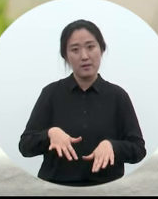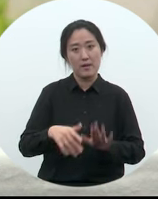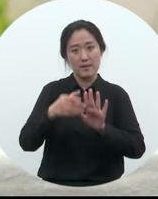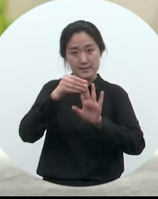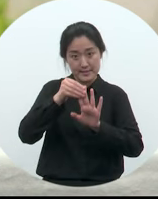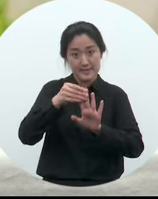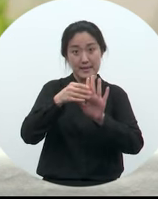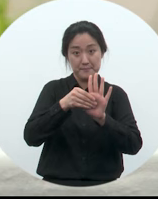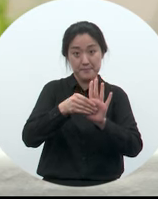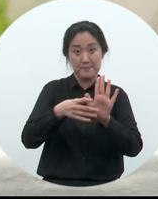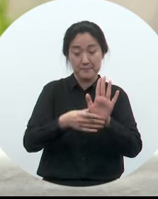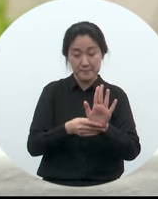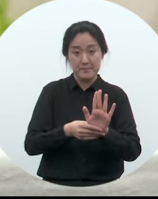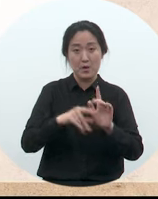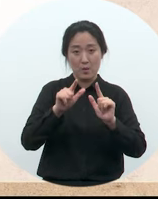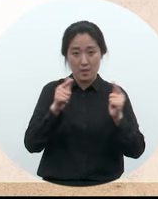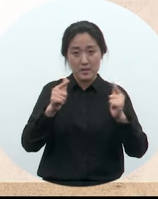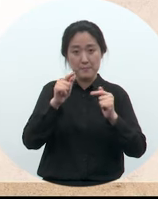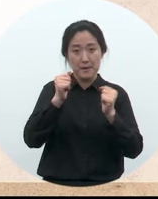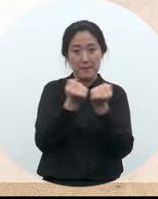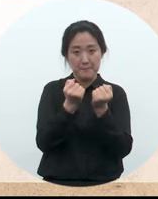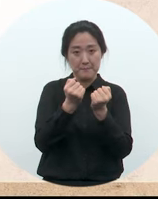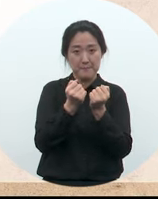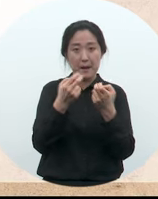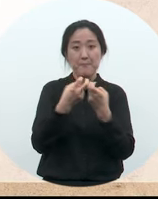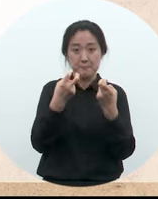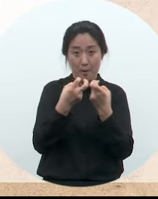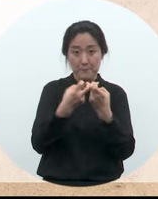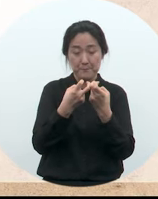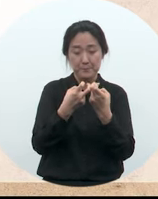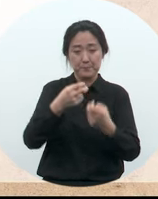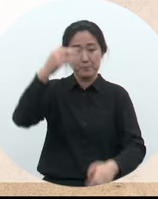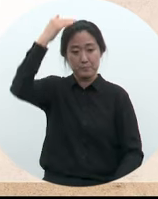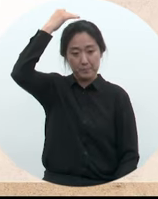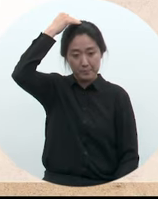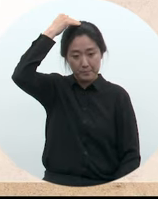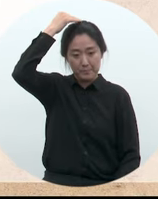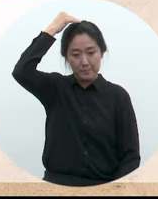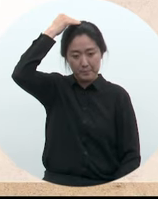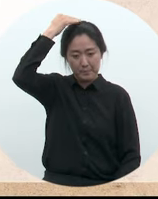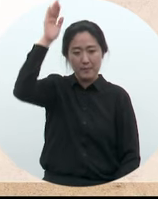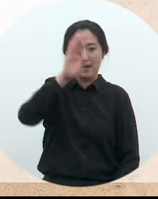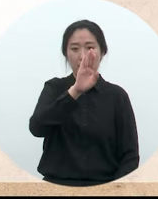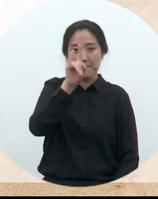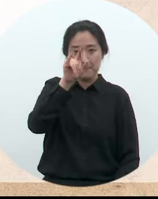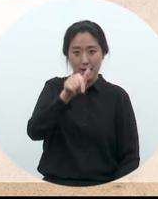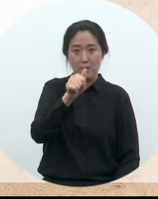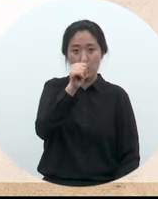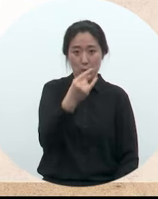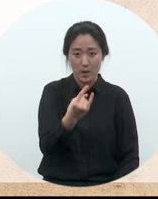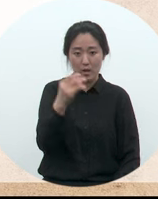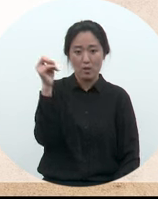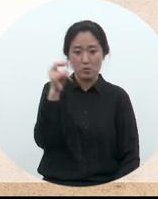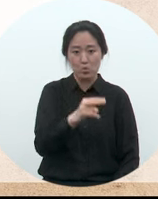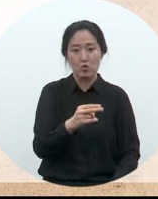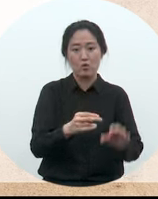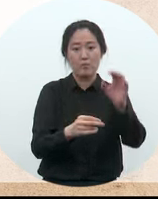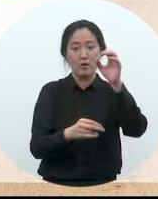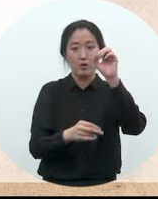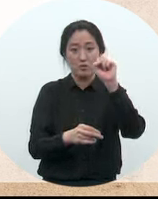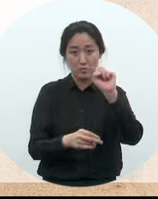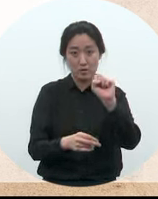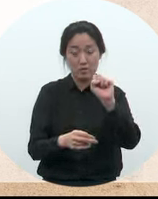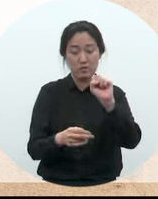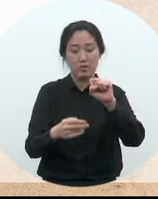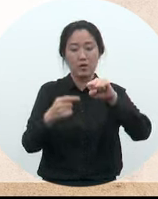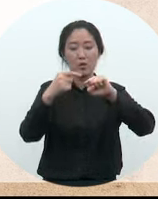풀어주는 지압 방법으로는 백회라는 경혈, 그다음에 노궁 경혈은 우리가 주먹을 가볍게 쥐었을 때